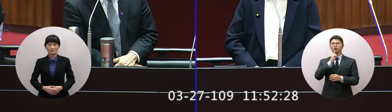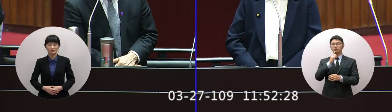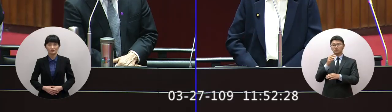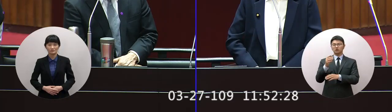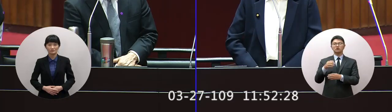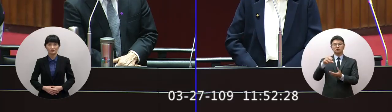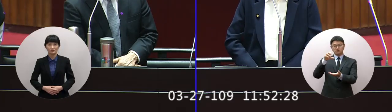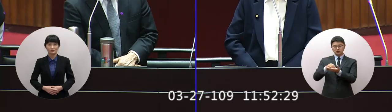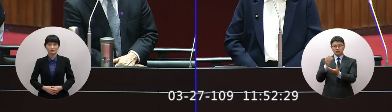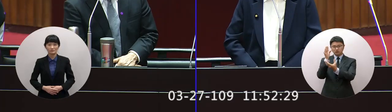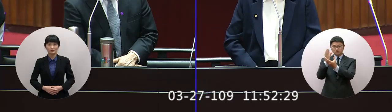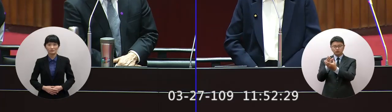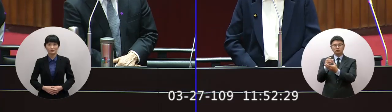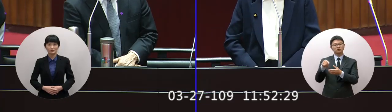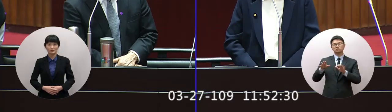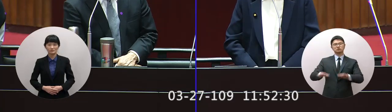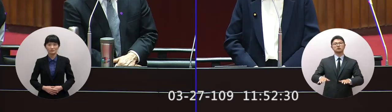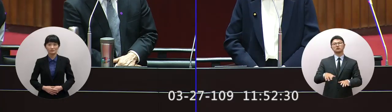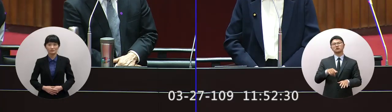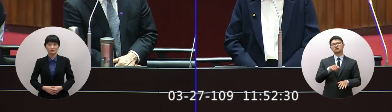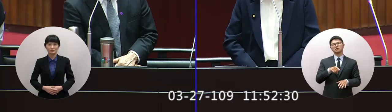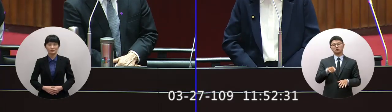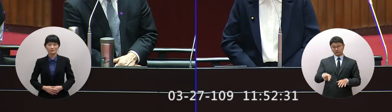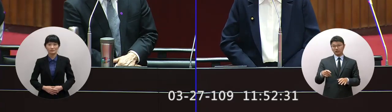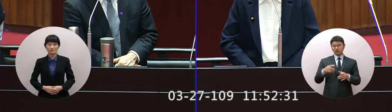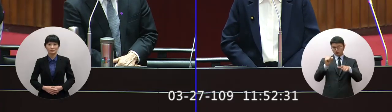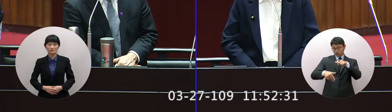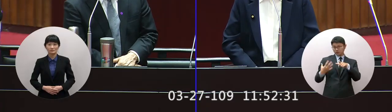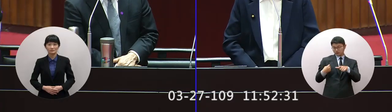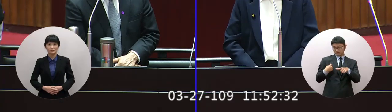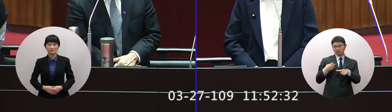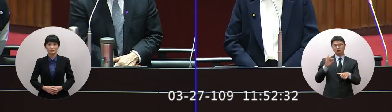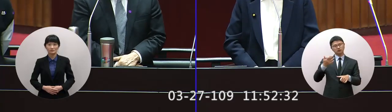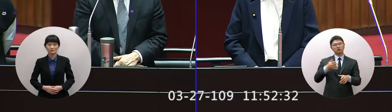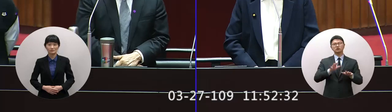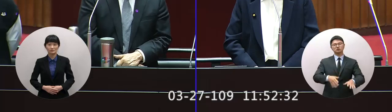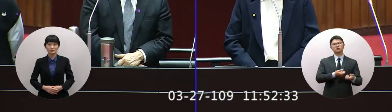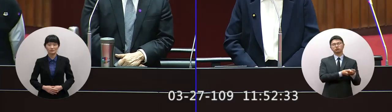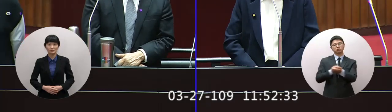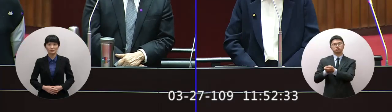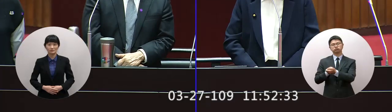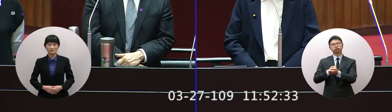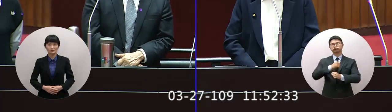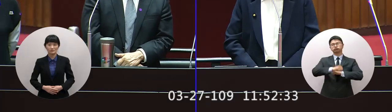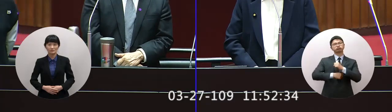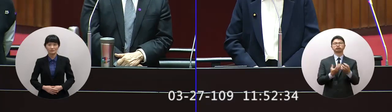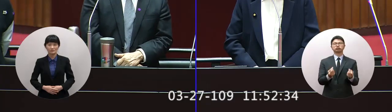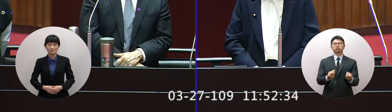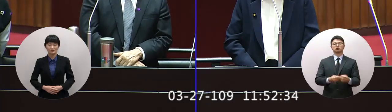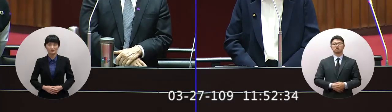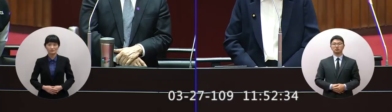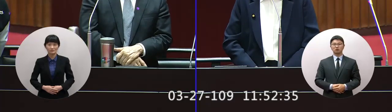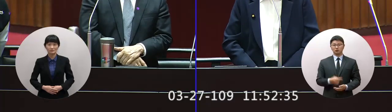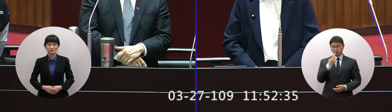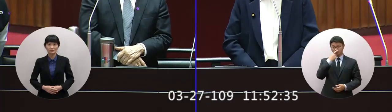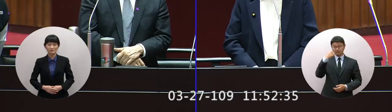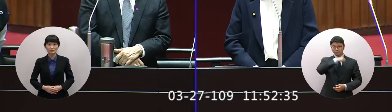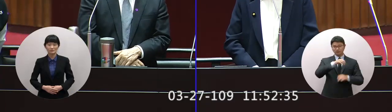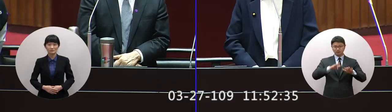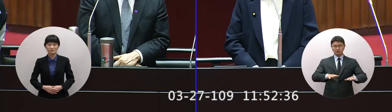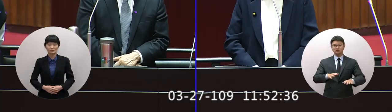是上面呢现在是完全没有案子了。我觉得最大的问题是在于我们台湾目前是由金